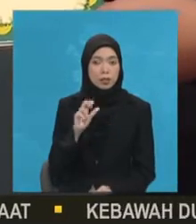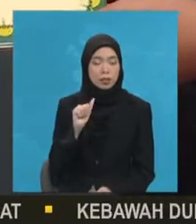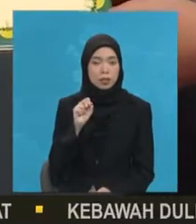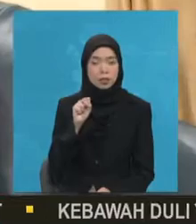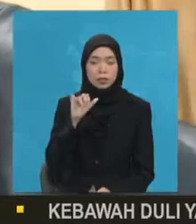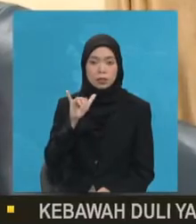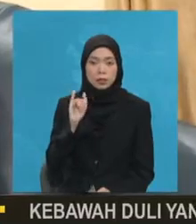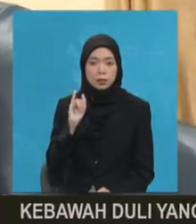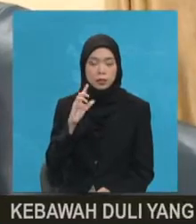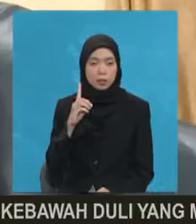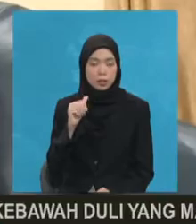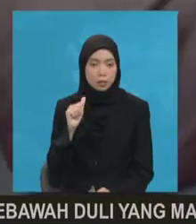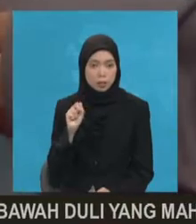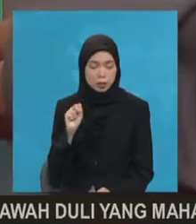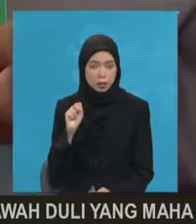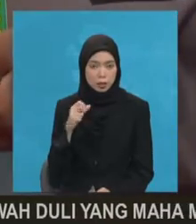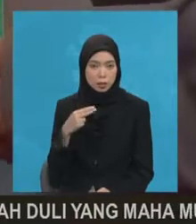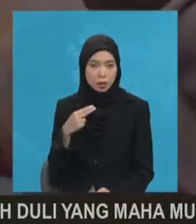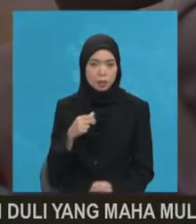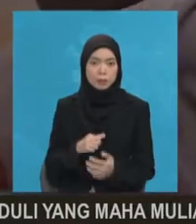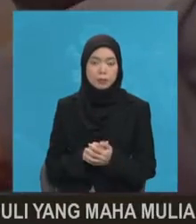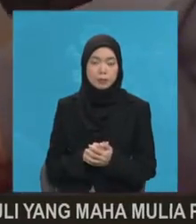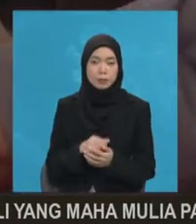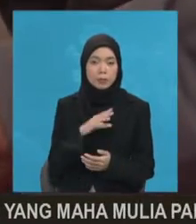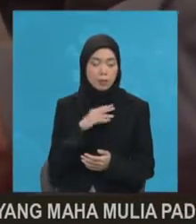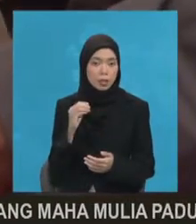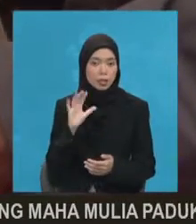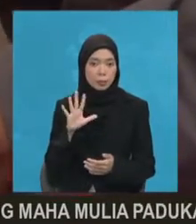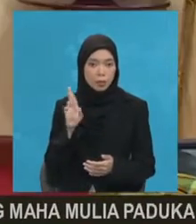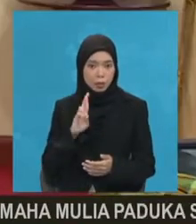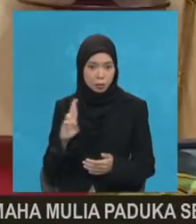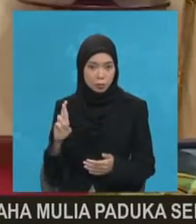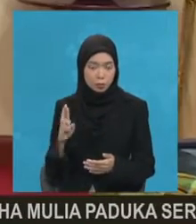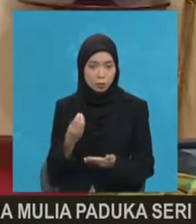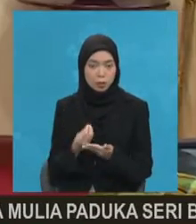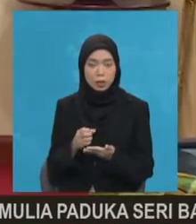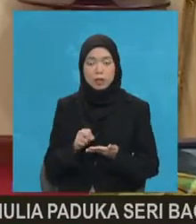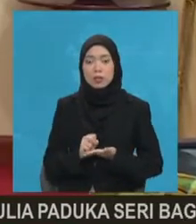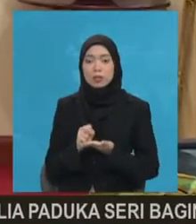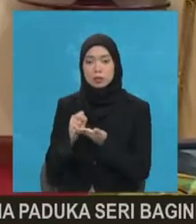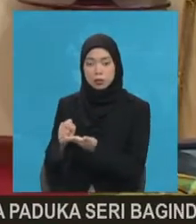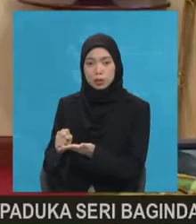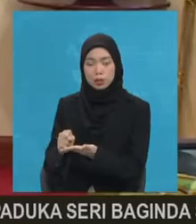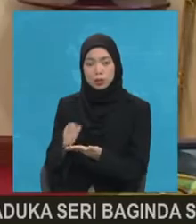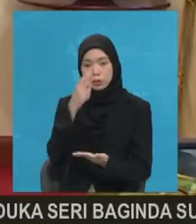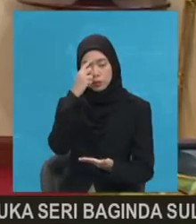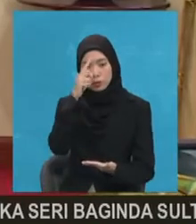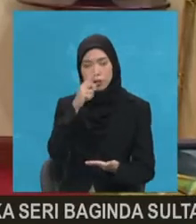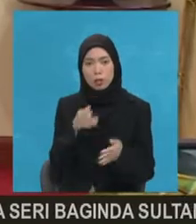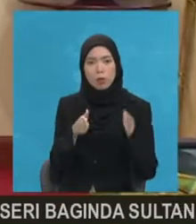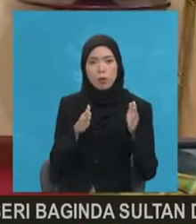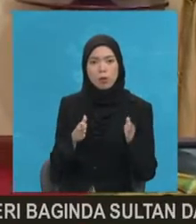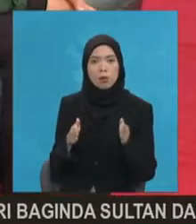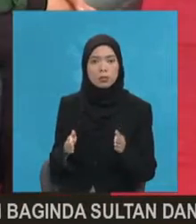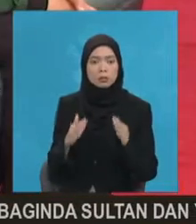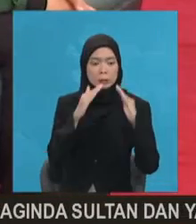sa'adatul book ya mereka dan sumbangan berjumlah Rp5.000 lagi diserahkan kepada bangsa kejadian rumah roboh di